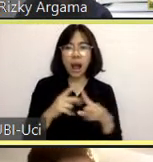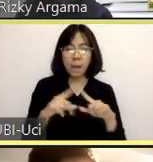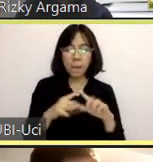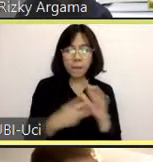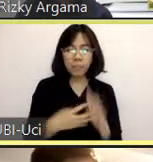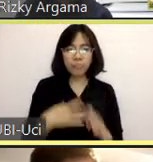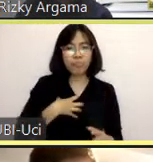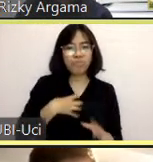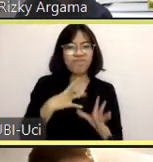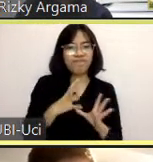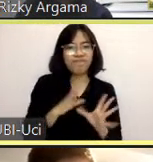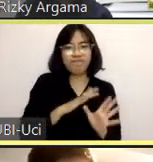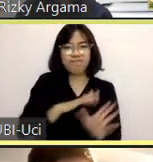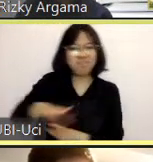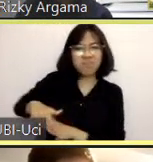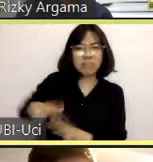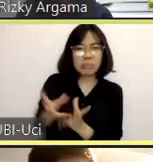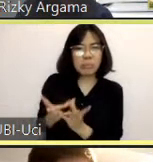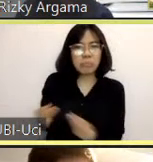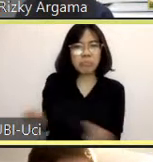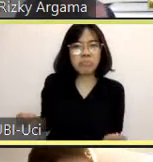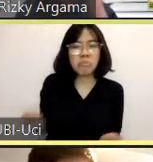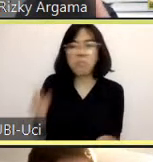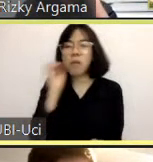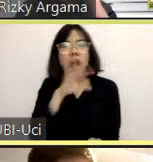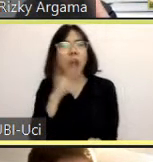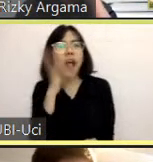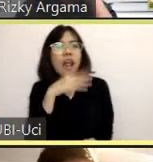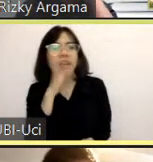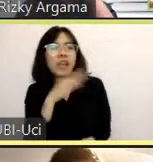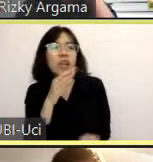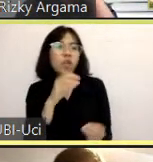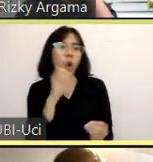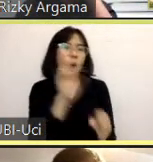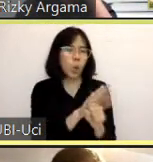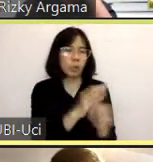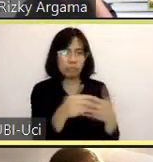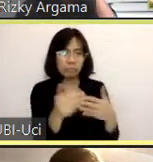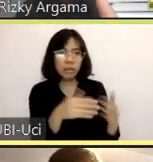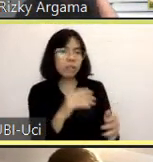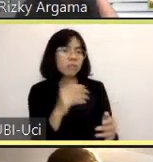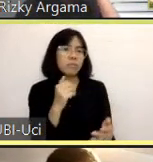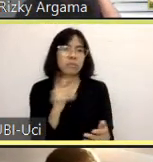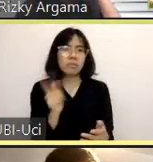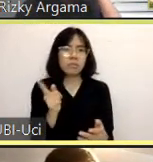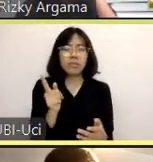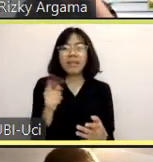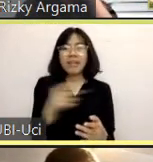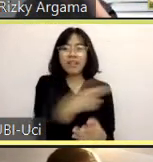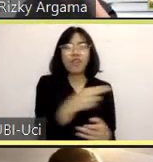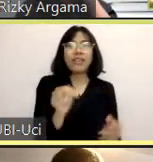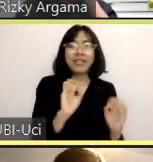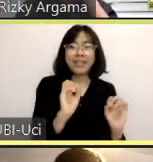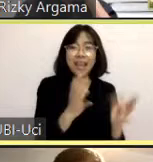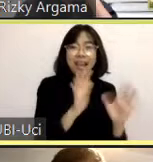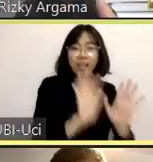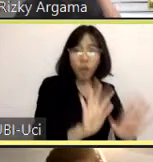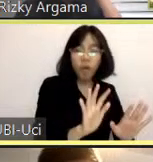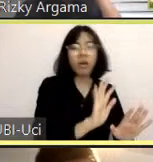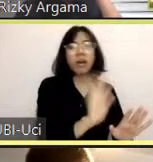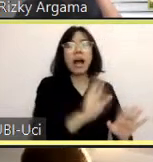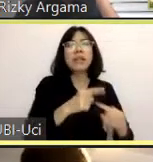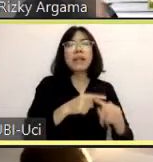dengan alasan pandemi. Secara internasional juga itu terjadi ya, di berbagai negara